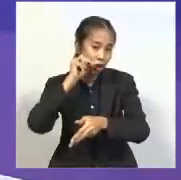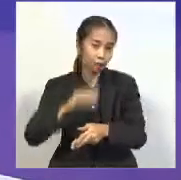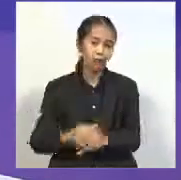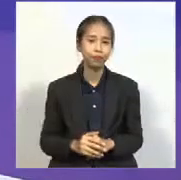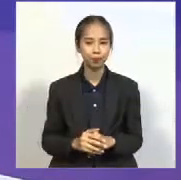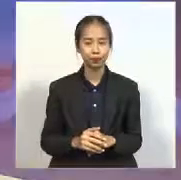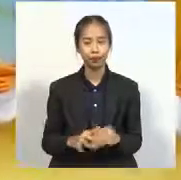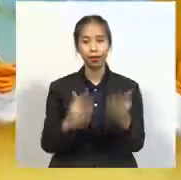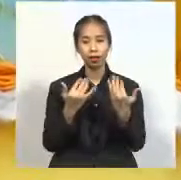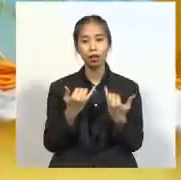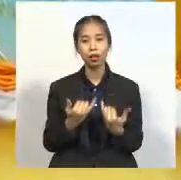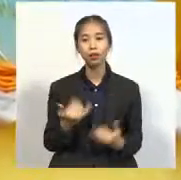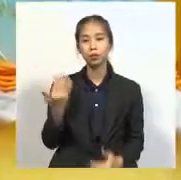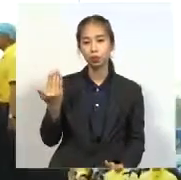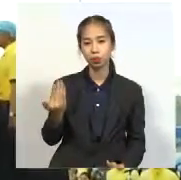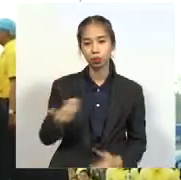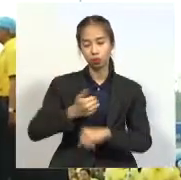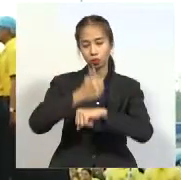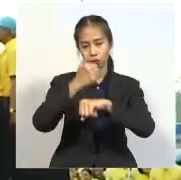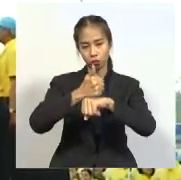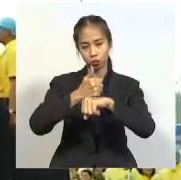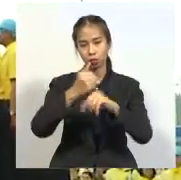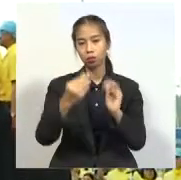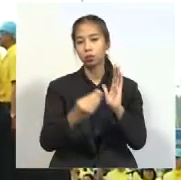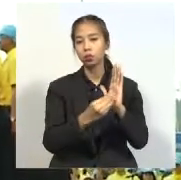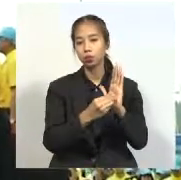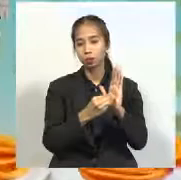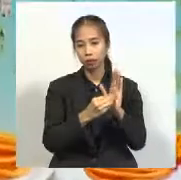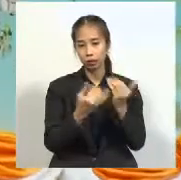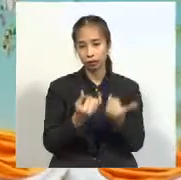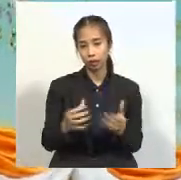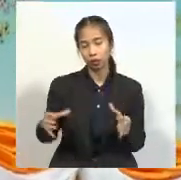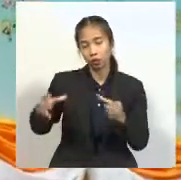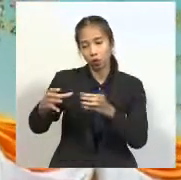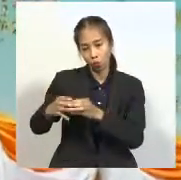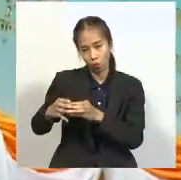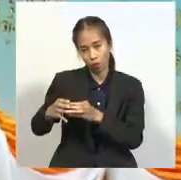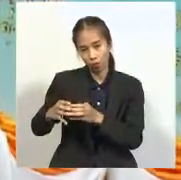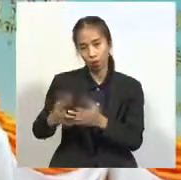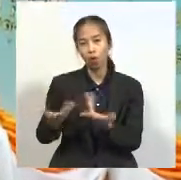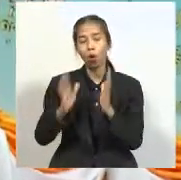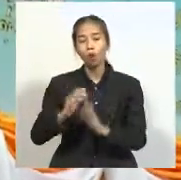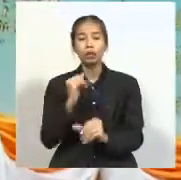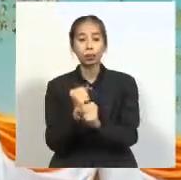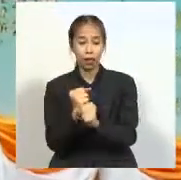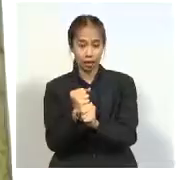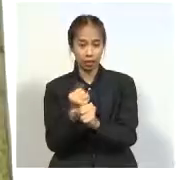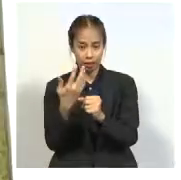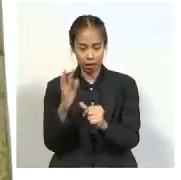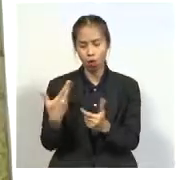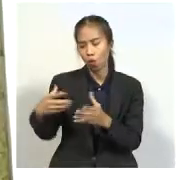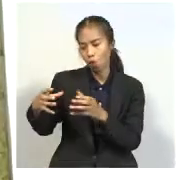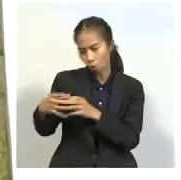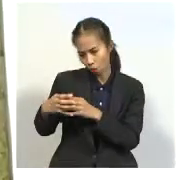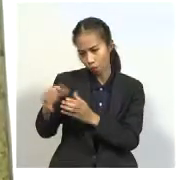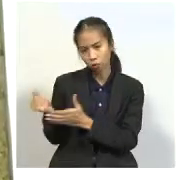ซึ่งทางพลตำรวจเอกอัศวินขวัญเมืองผู้ว่าราชการกรุงเทพมหานครนำเจ้าหน้าที่ของกรุงเทพมหานครพร้อมด้วยจิต